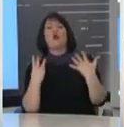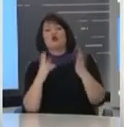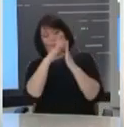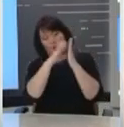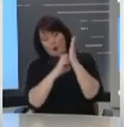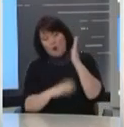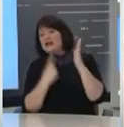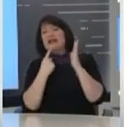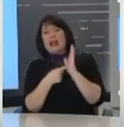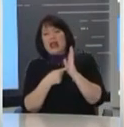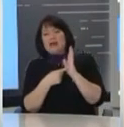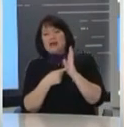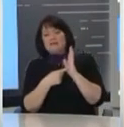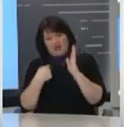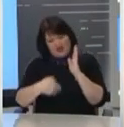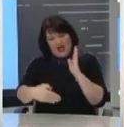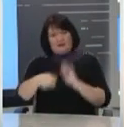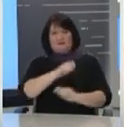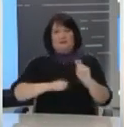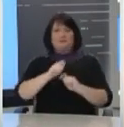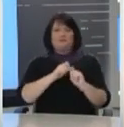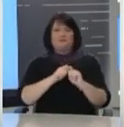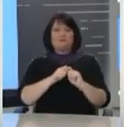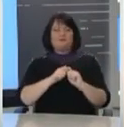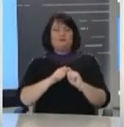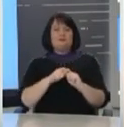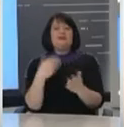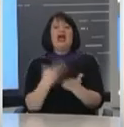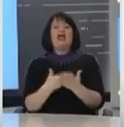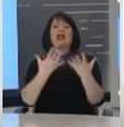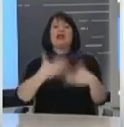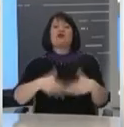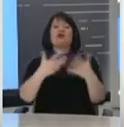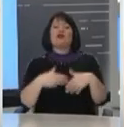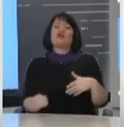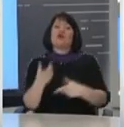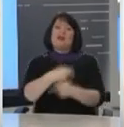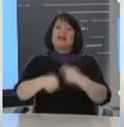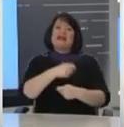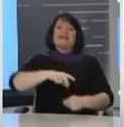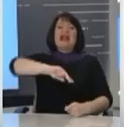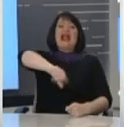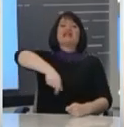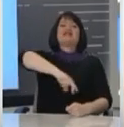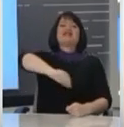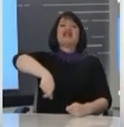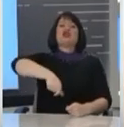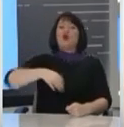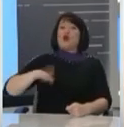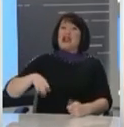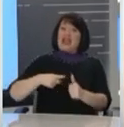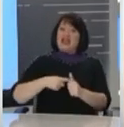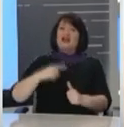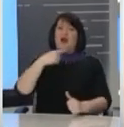προβλέπεται η δημιουργία και η άδεια λειτουργίας νέων επιχειρήσεων καζίνο στην Κρήτη,